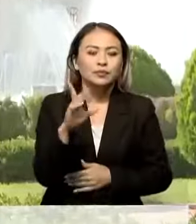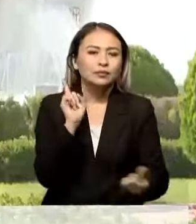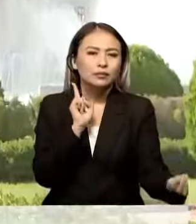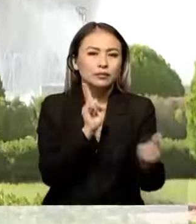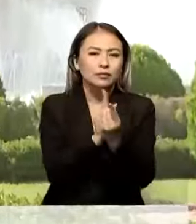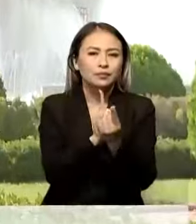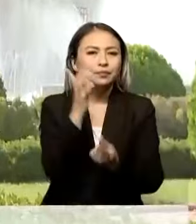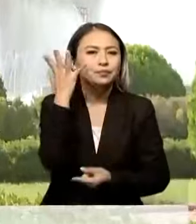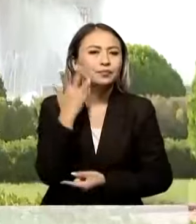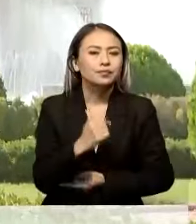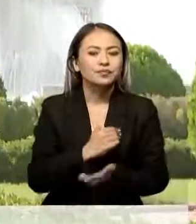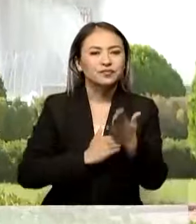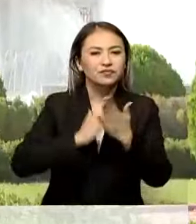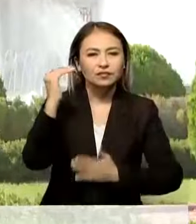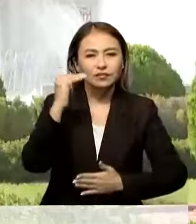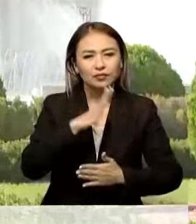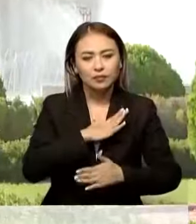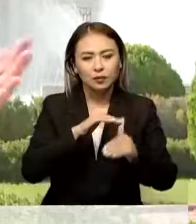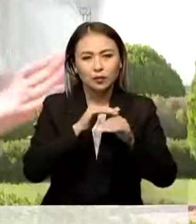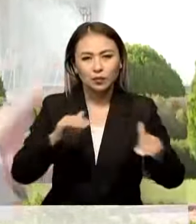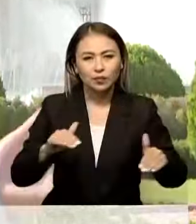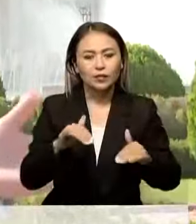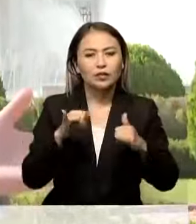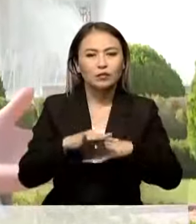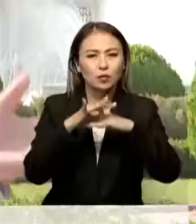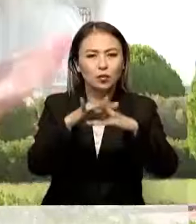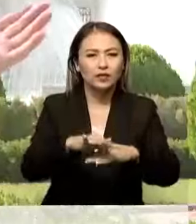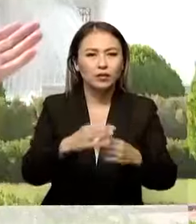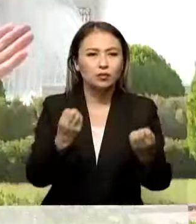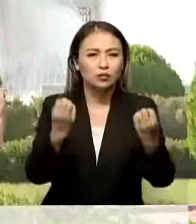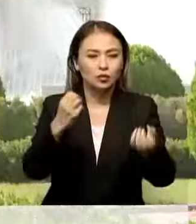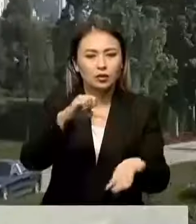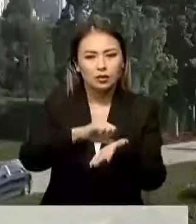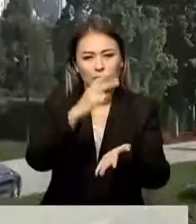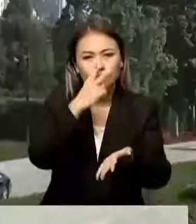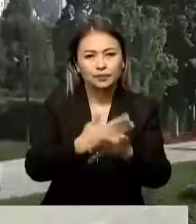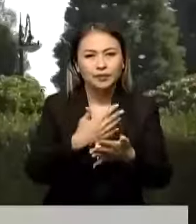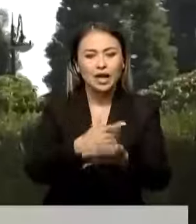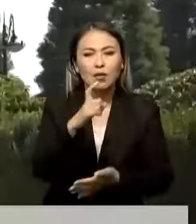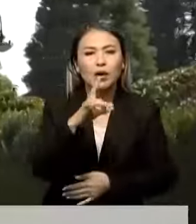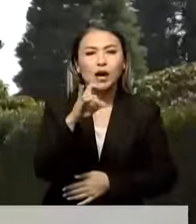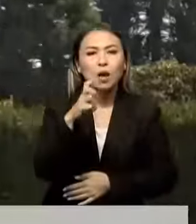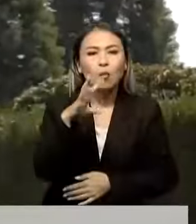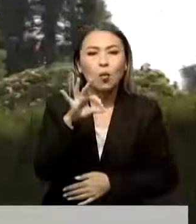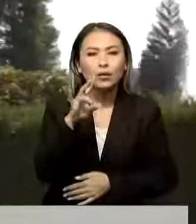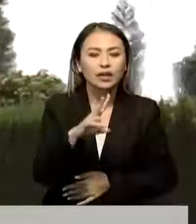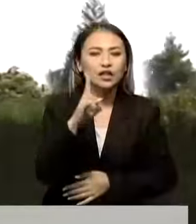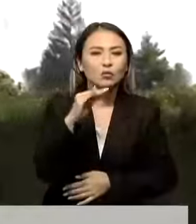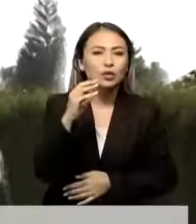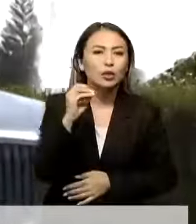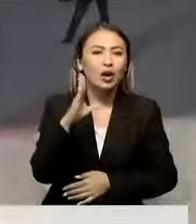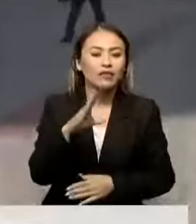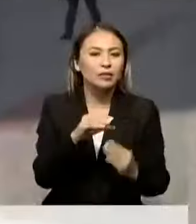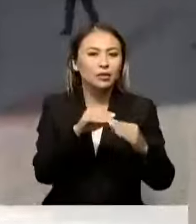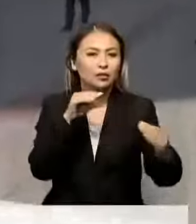алу шарасының аса жоғары деңгейде ұйымдастырылғанын мұндағы сән салтанат айғақтап тұр. Эмомали Рахмон мен Қасым Жомарт Тоқаев мінген